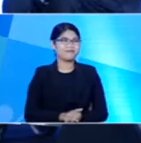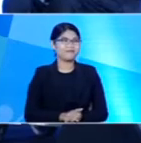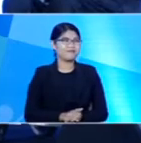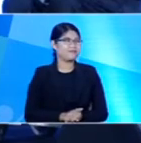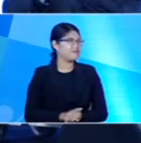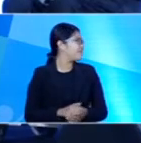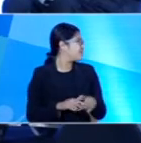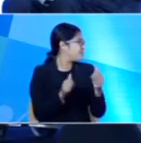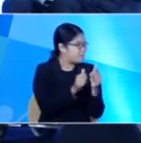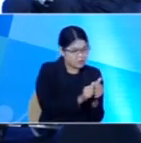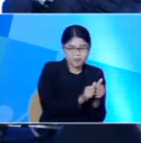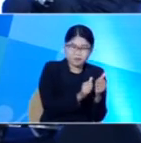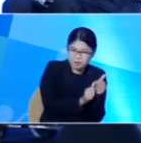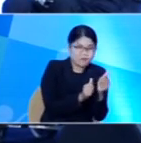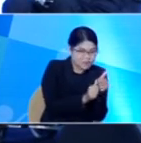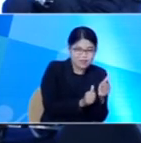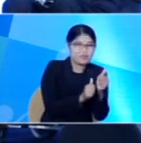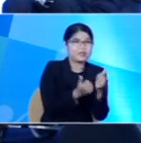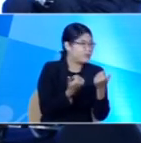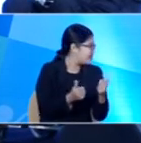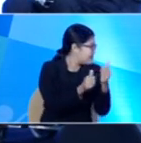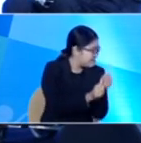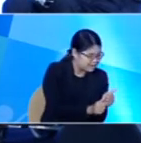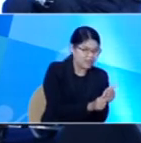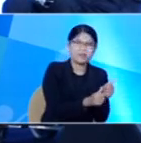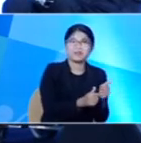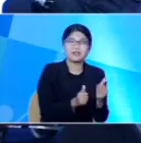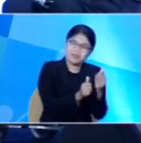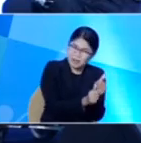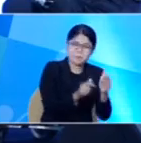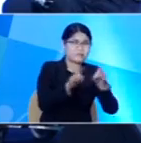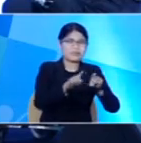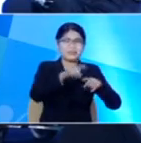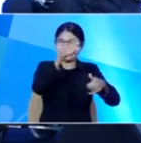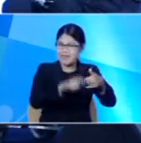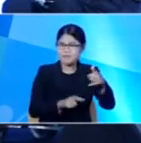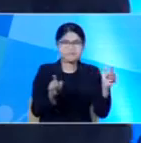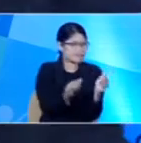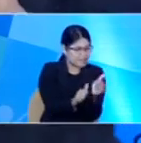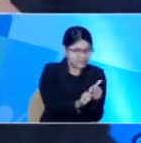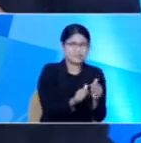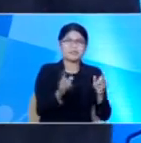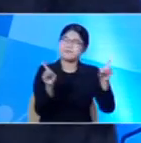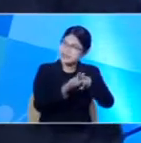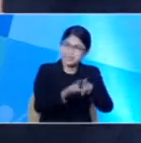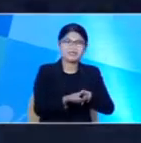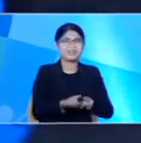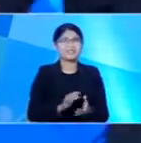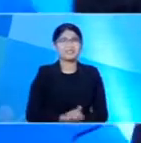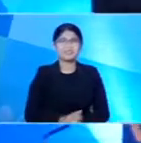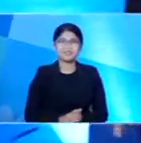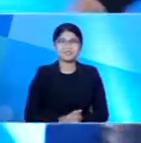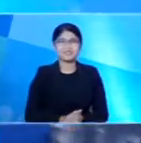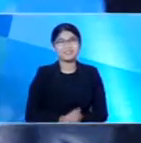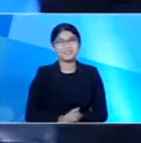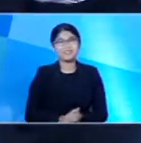อย่างนี้ตลอดเลยแล้วเดี๋ยวนี้ทุกวันนี้ก็ยังอย่างนี้คือมันเหมือนกันคือพบชาติมันเหมือนกัน ฤทธ ิ์เหมือนกัน